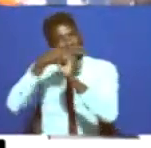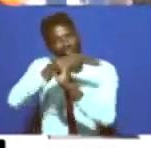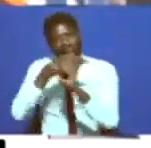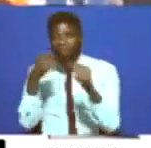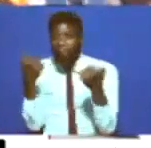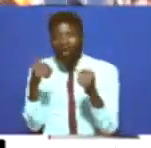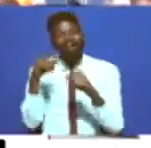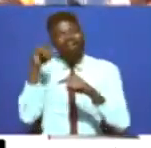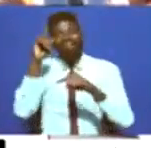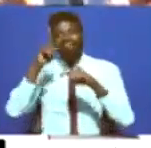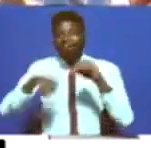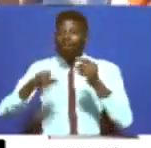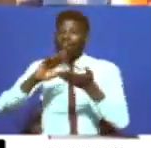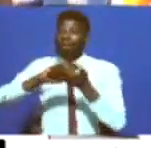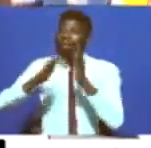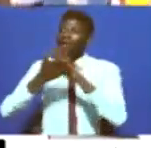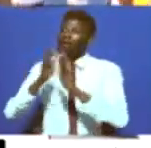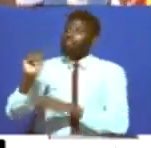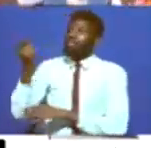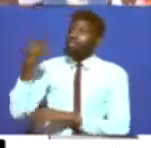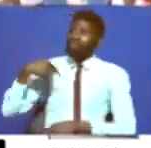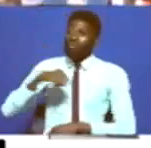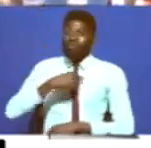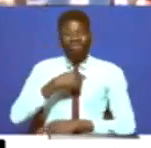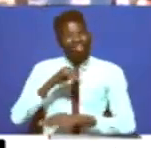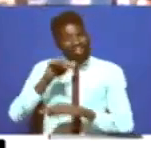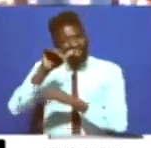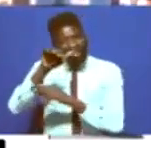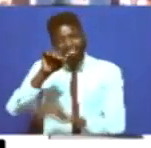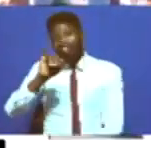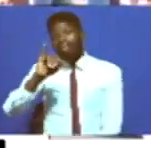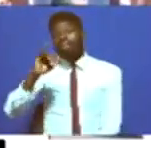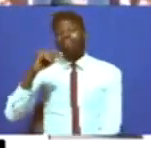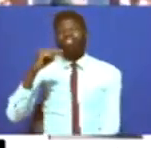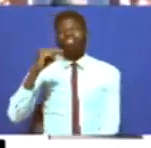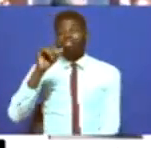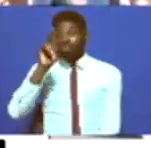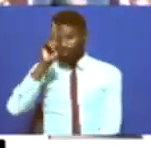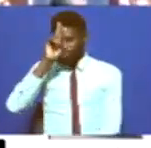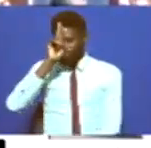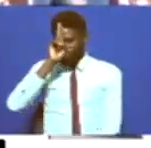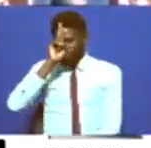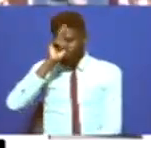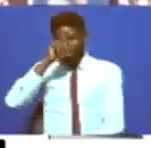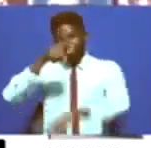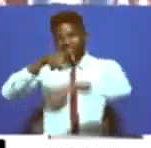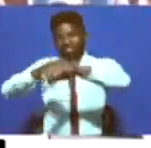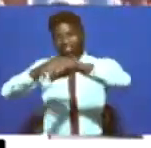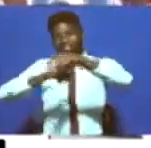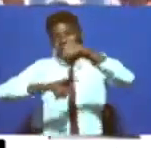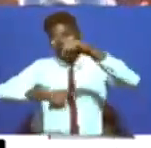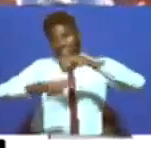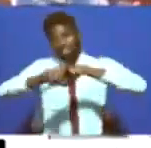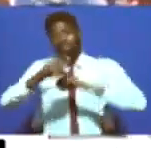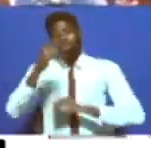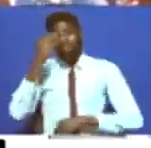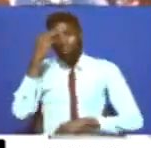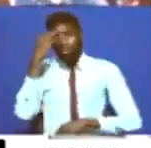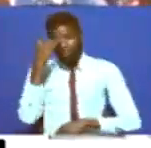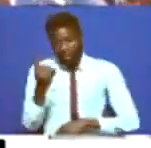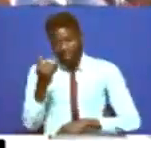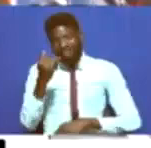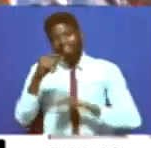Kwanza tunataka tuombe Inspector General of Police ashike huyo jamaa juu ana profile watu, awekwe